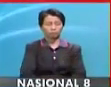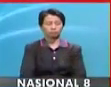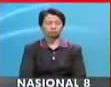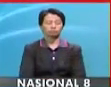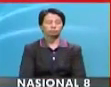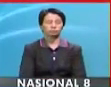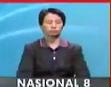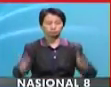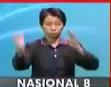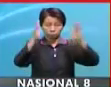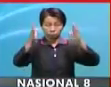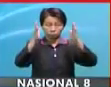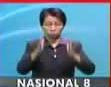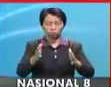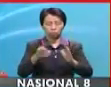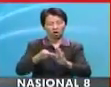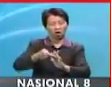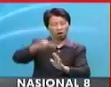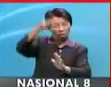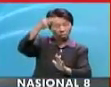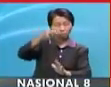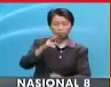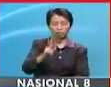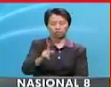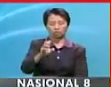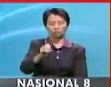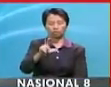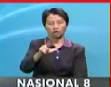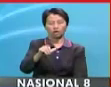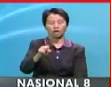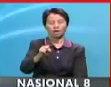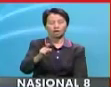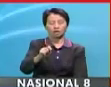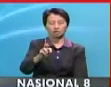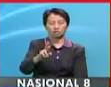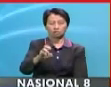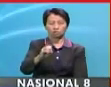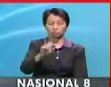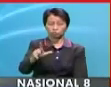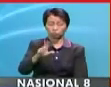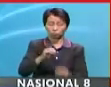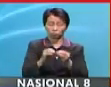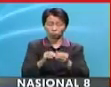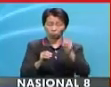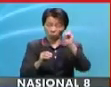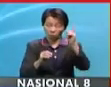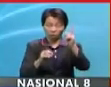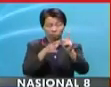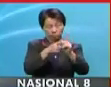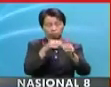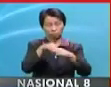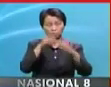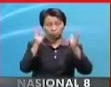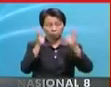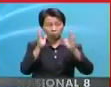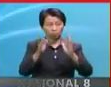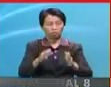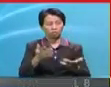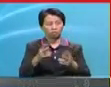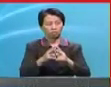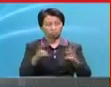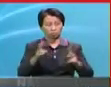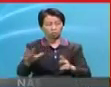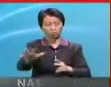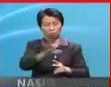today has very high cholesterol. It's the number one disease, I would say, that is